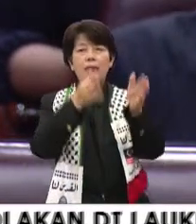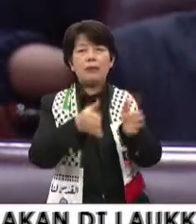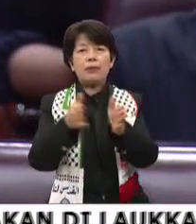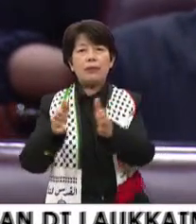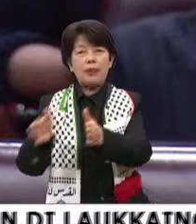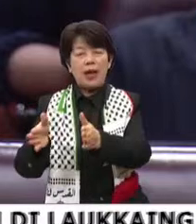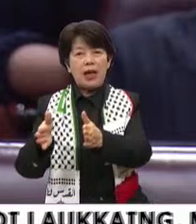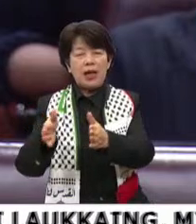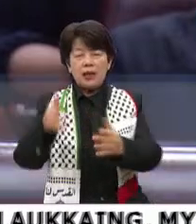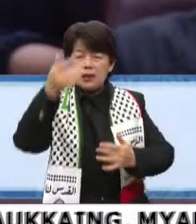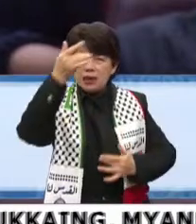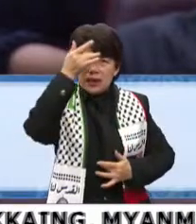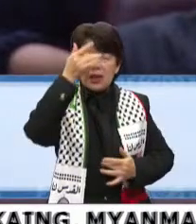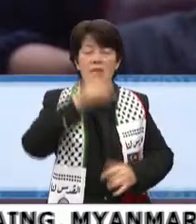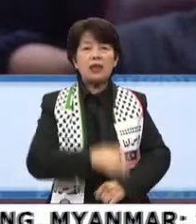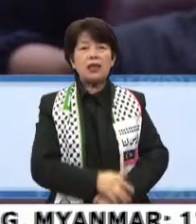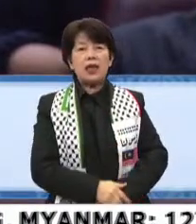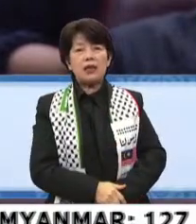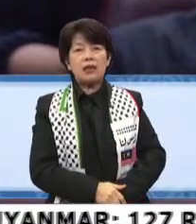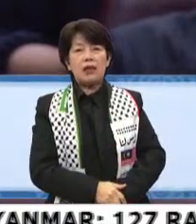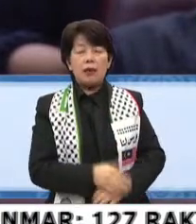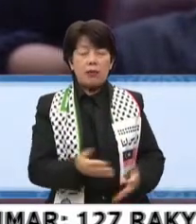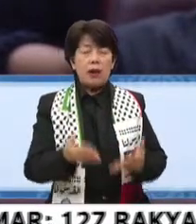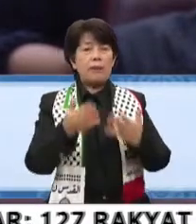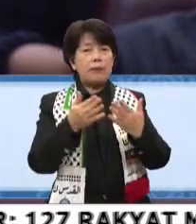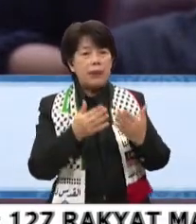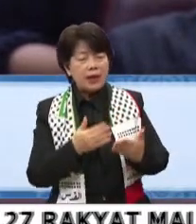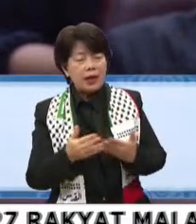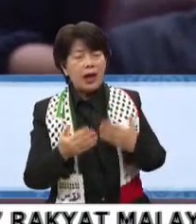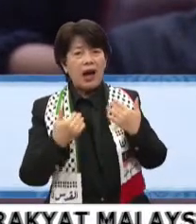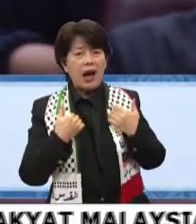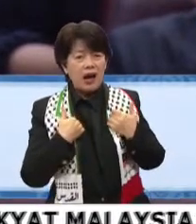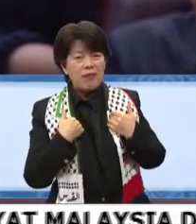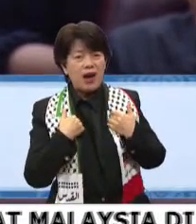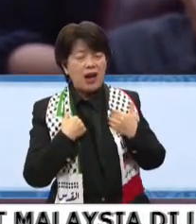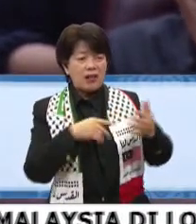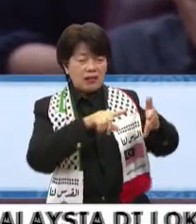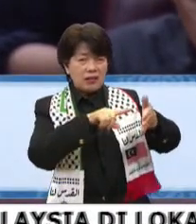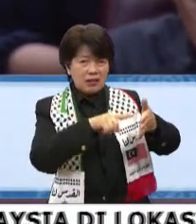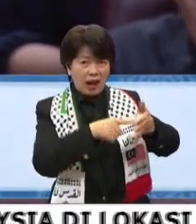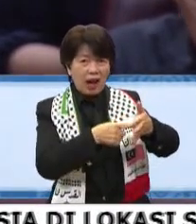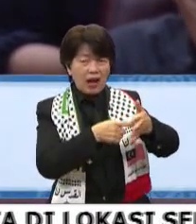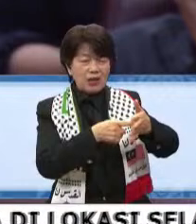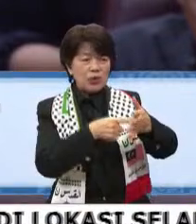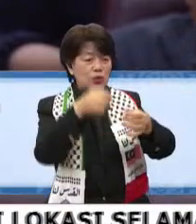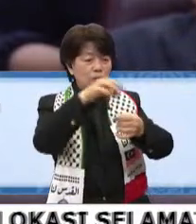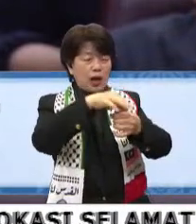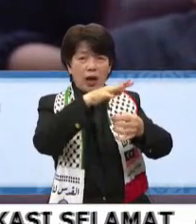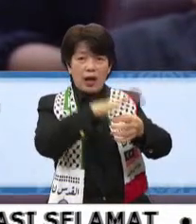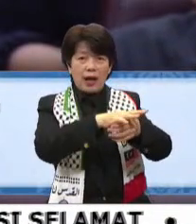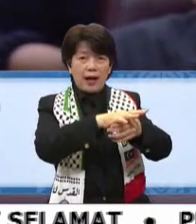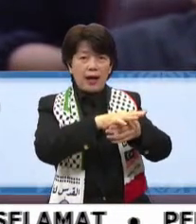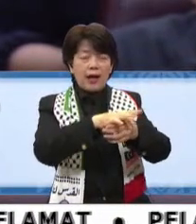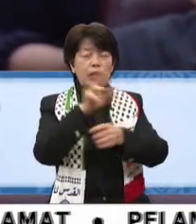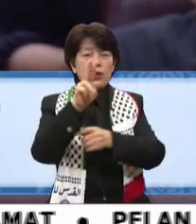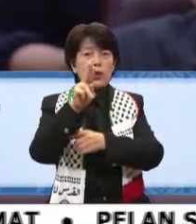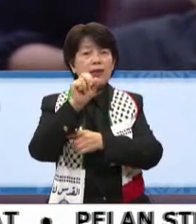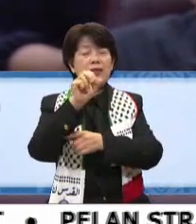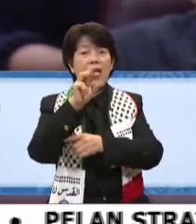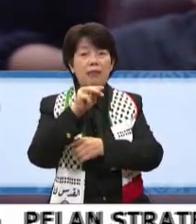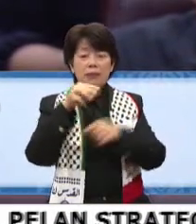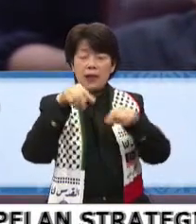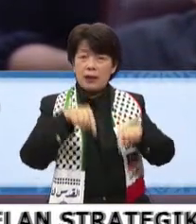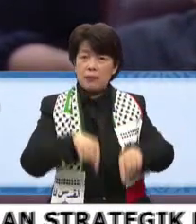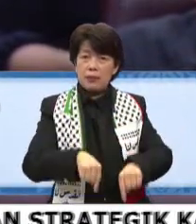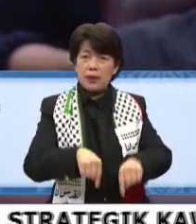penyakit evali walau bagaimanapun berdasarkan sumber dari pusat racun negara Universiti sains Malaysia